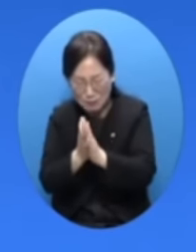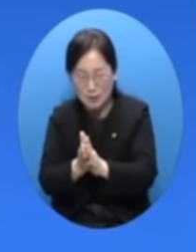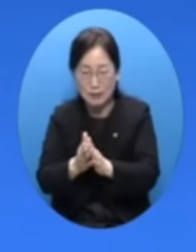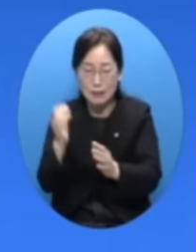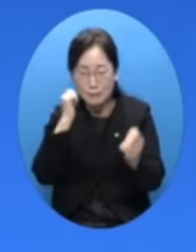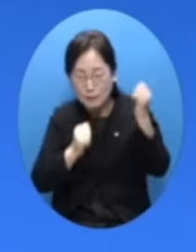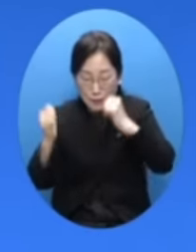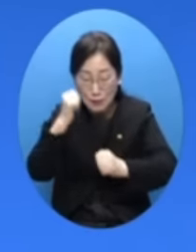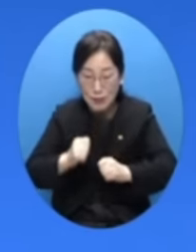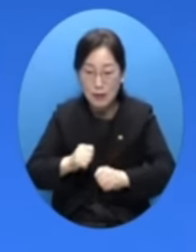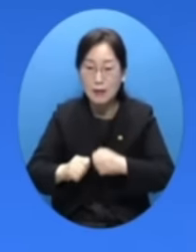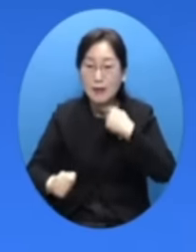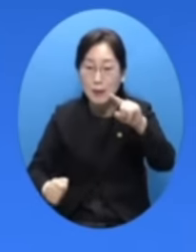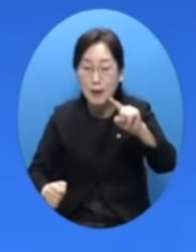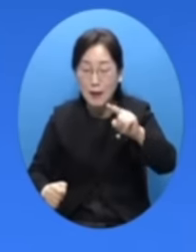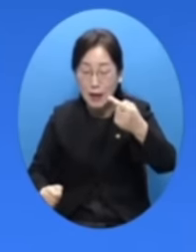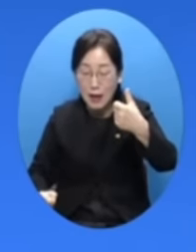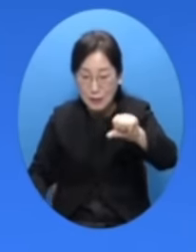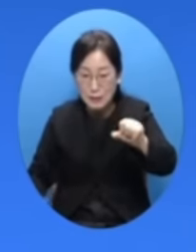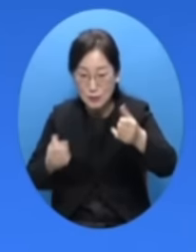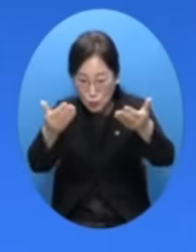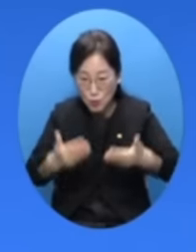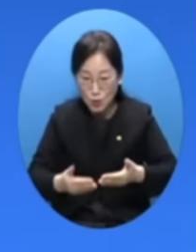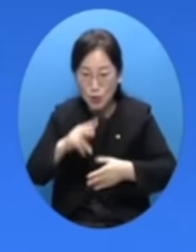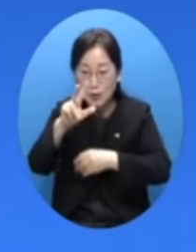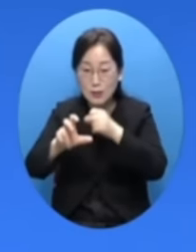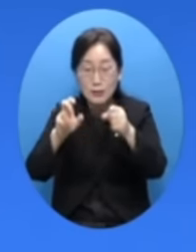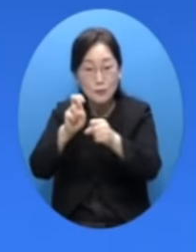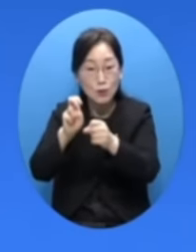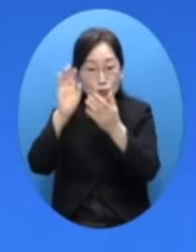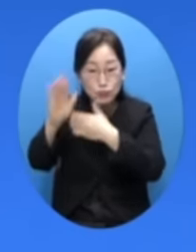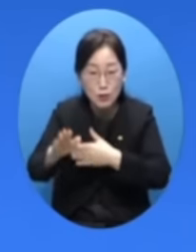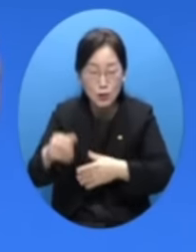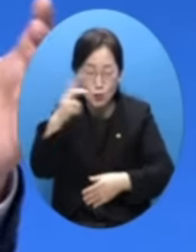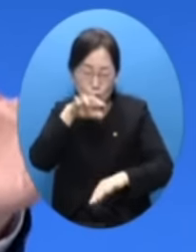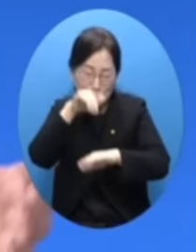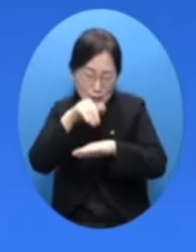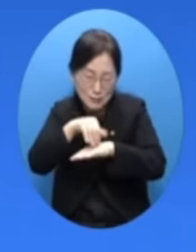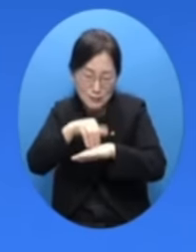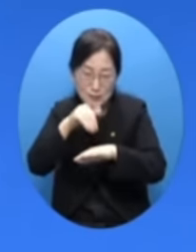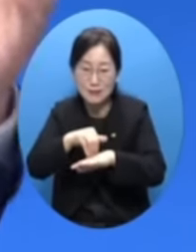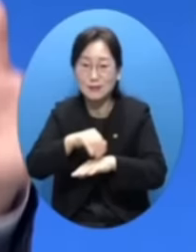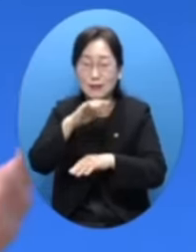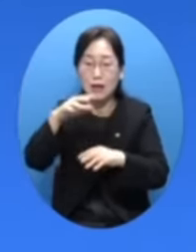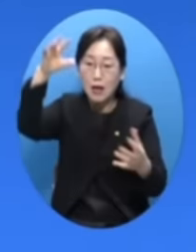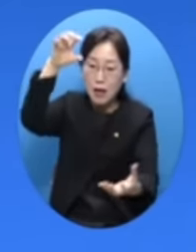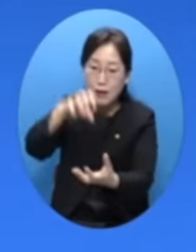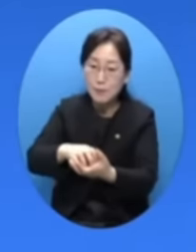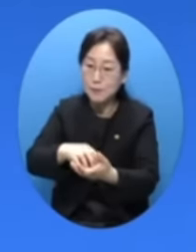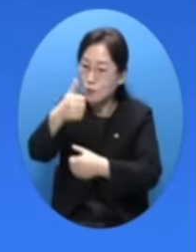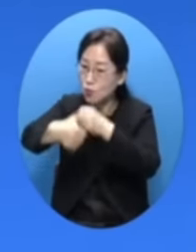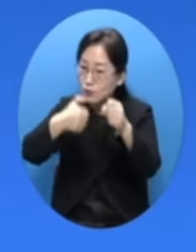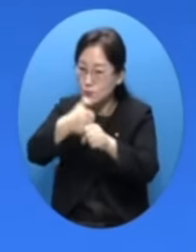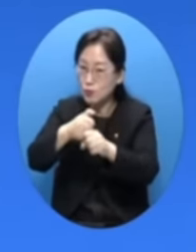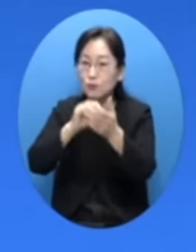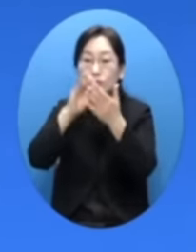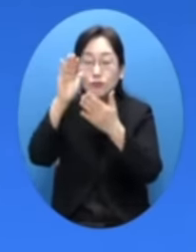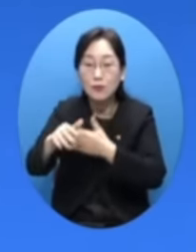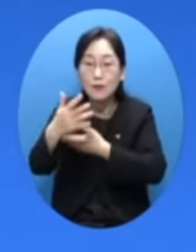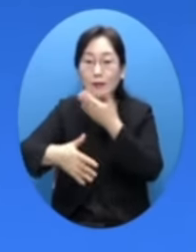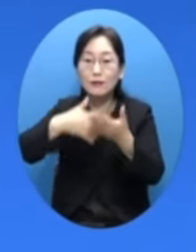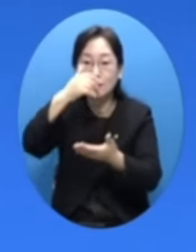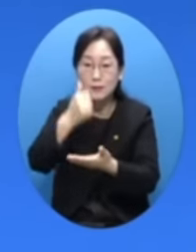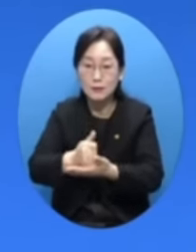다음 다시 또 20여 년 동안 또 그가 연단받고 연단받아서 무려 45년 한 50년이 지나고 난 다음에야